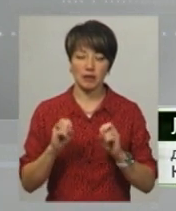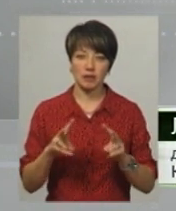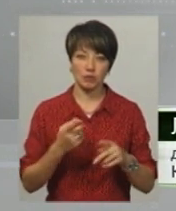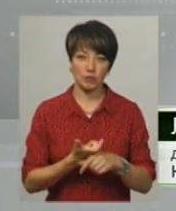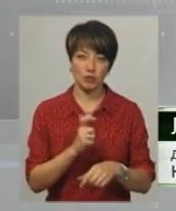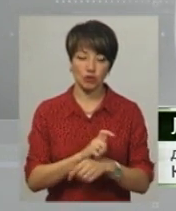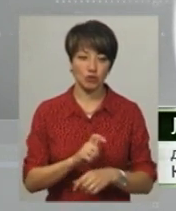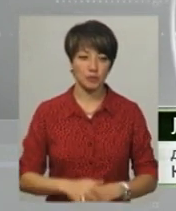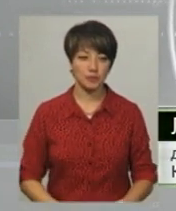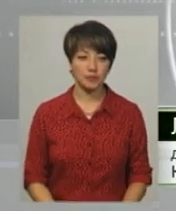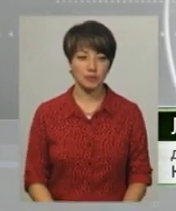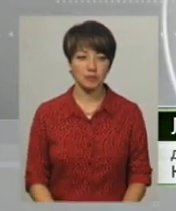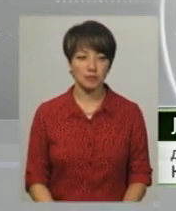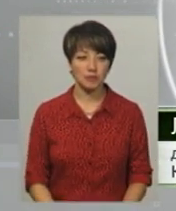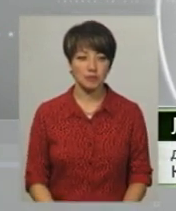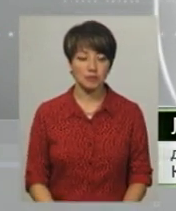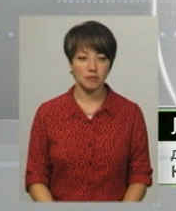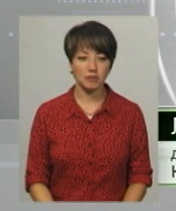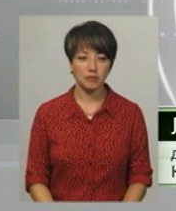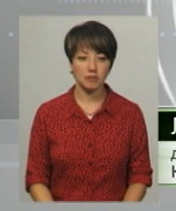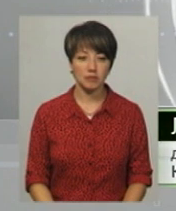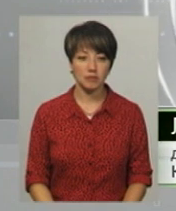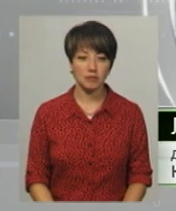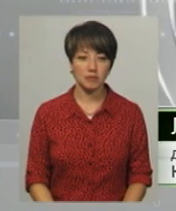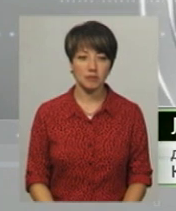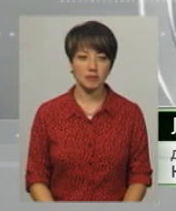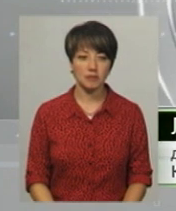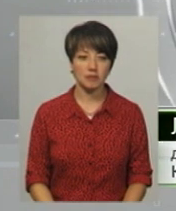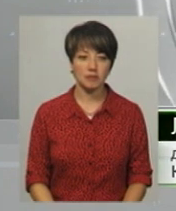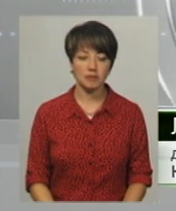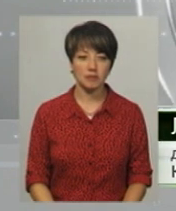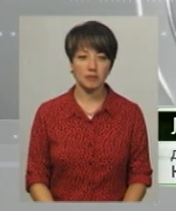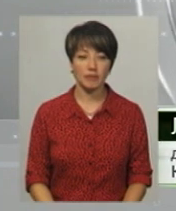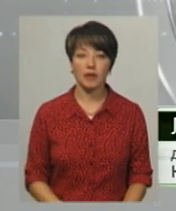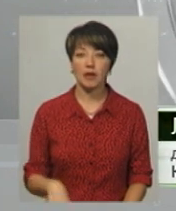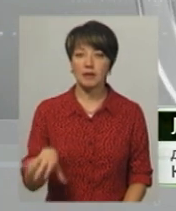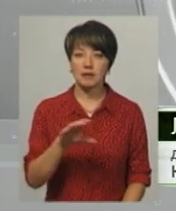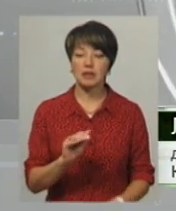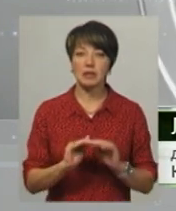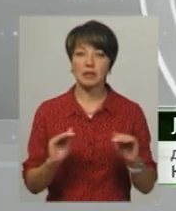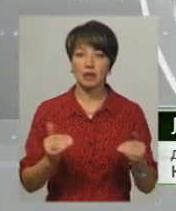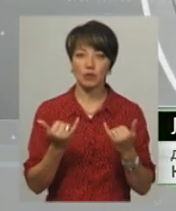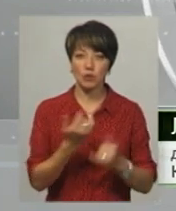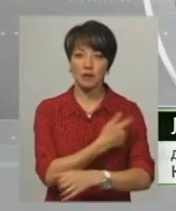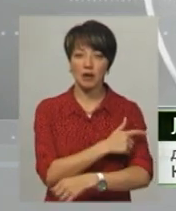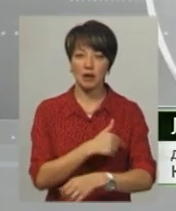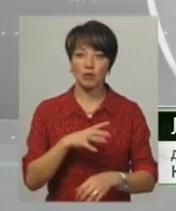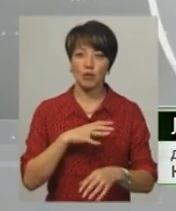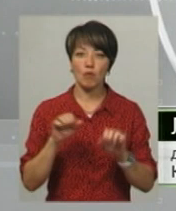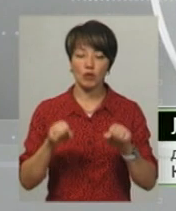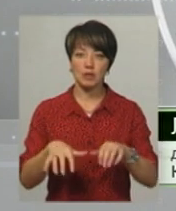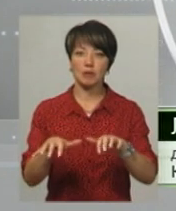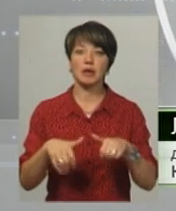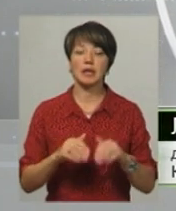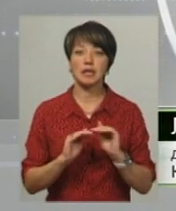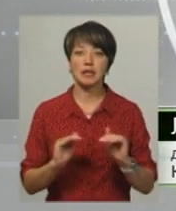їх більше безпеки, за безпеку їхню. Цих дітей вже, вони були сьогодні в лікарні, їх можна вже забрати. Там